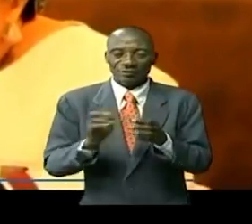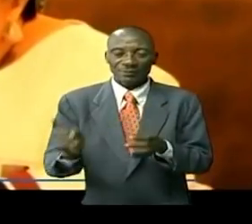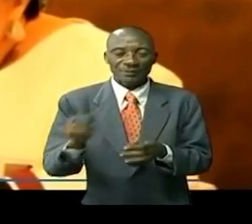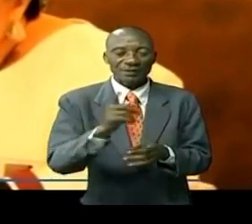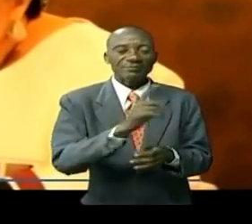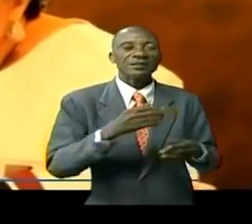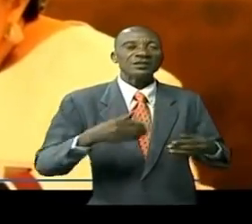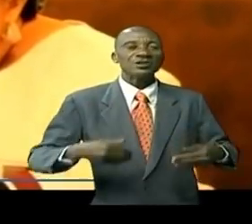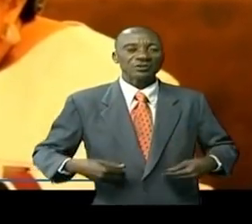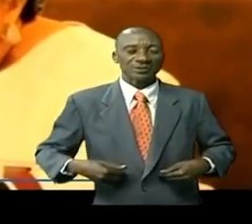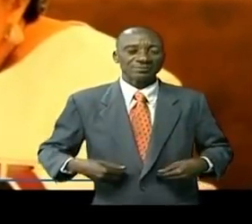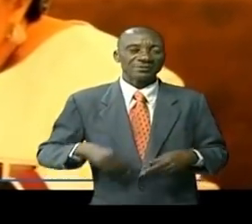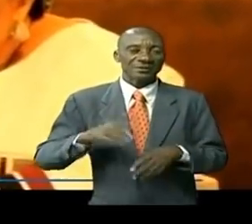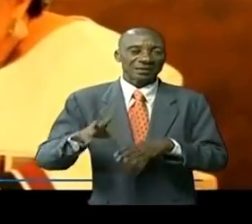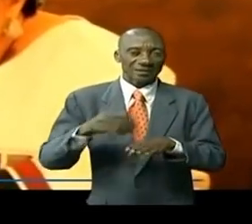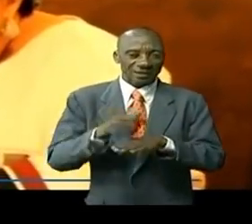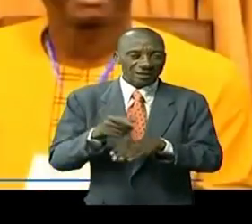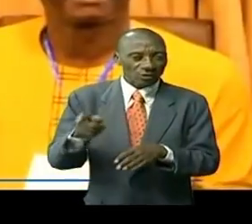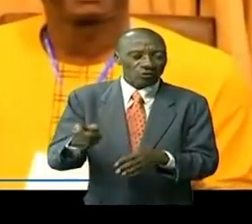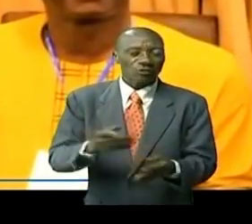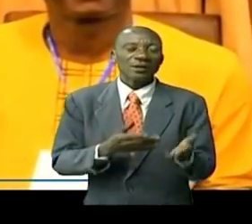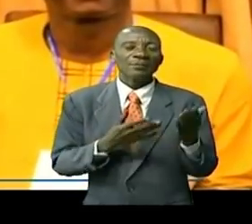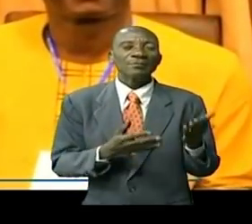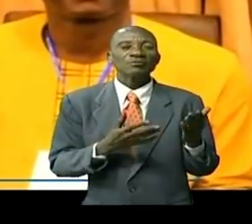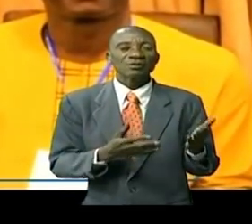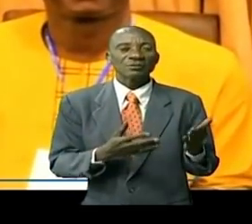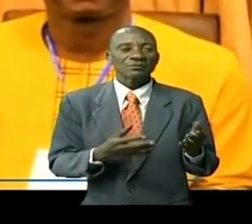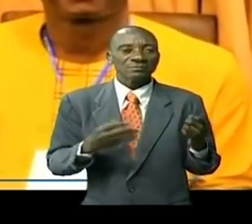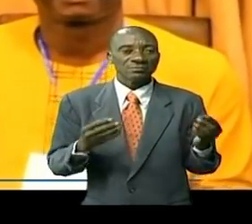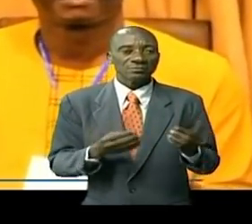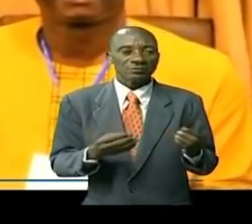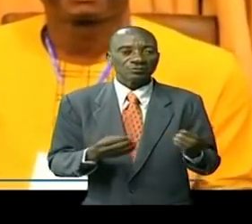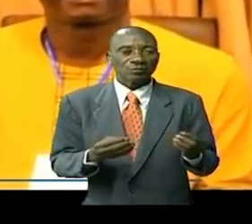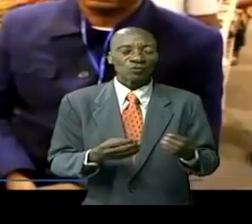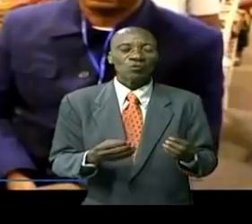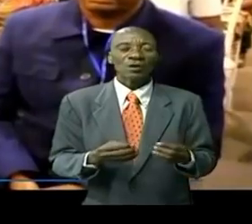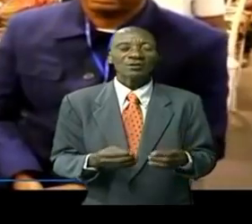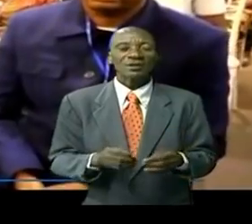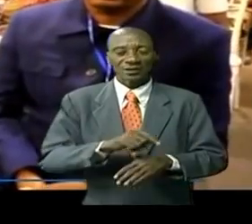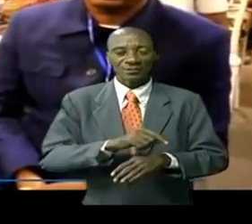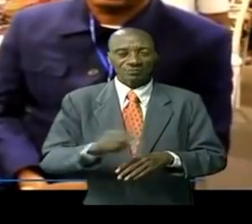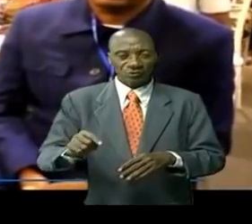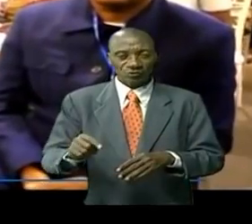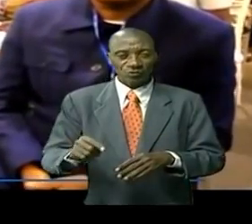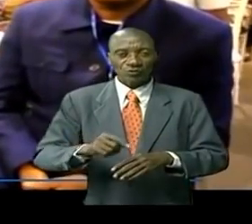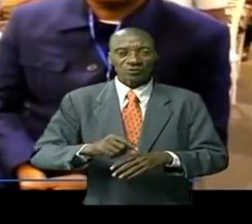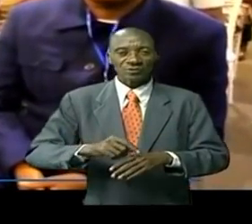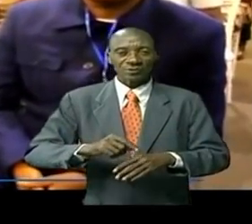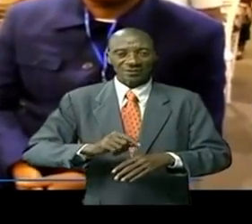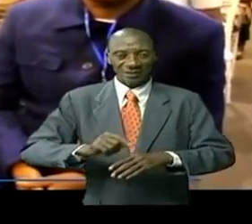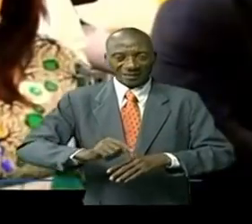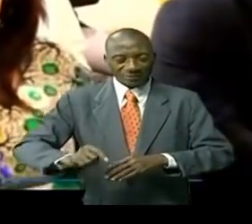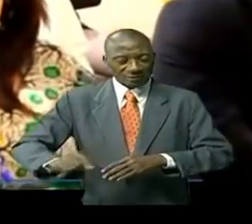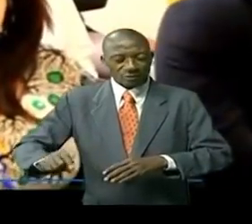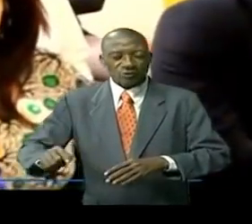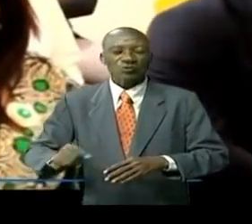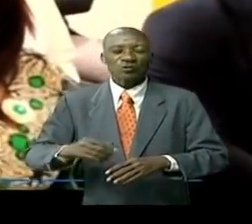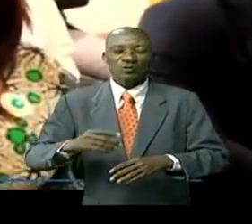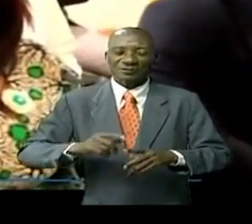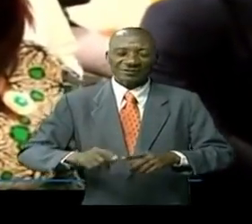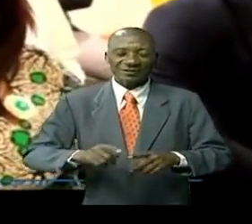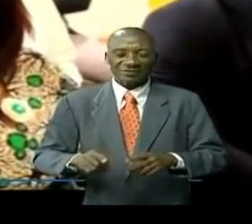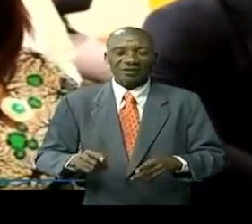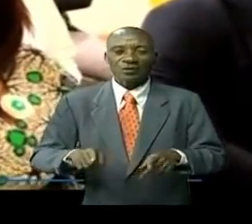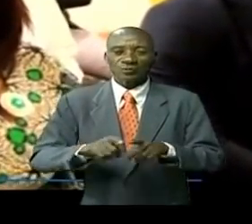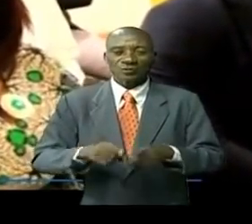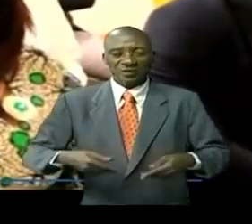que cet atelier est d'une importance capitale, d'autant plus que les cadres de l'administration ainsi que de la jeunesse entrepreneuriale prennent part à ces